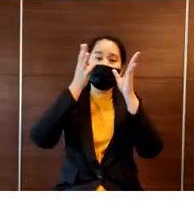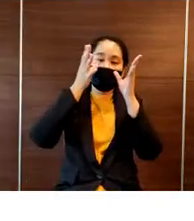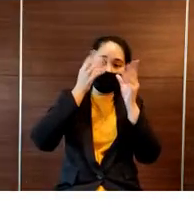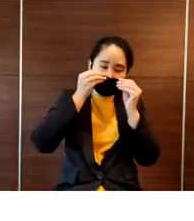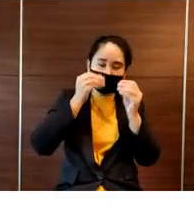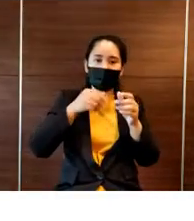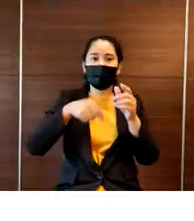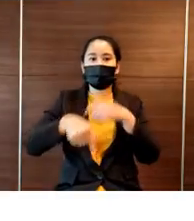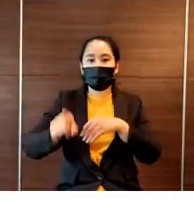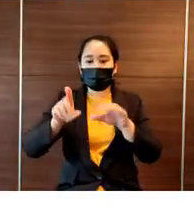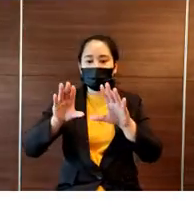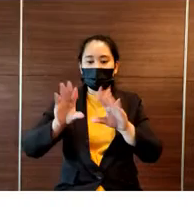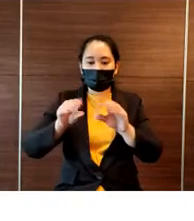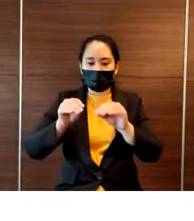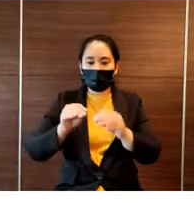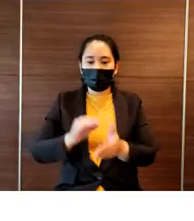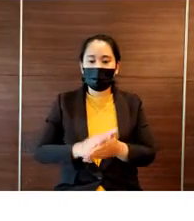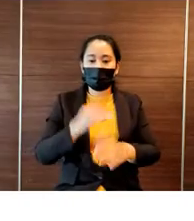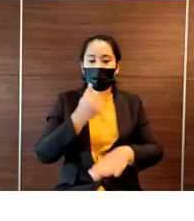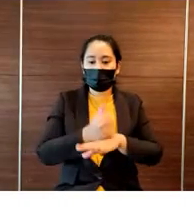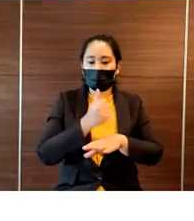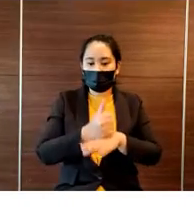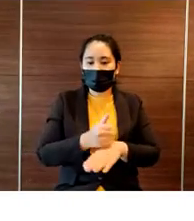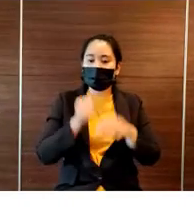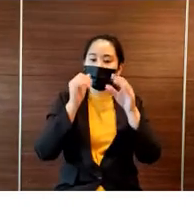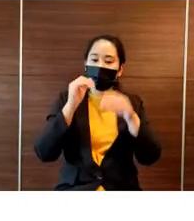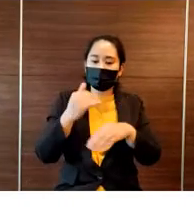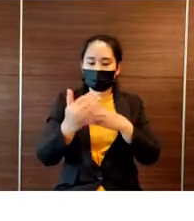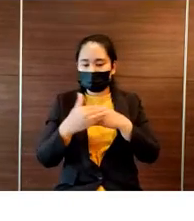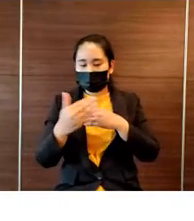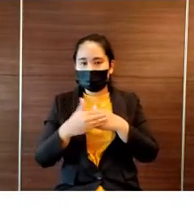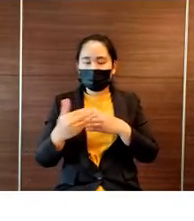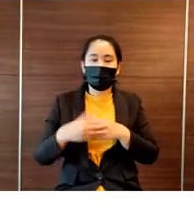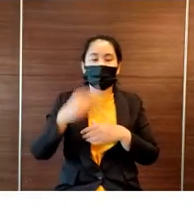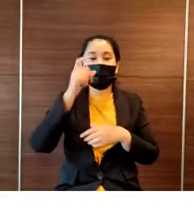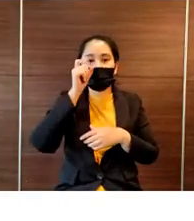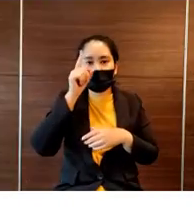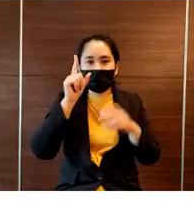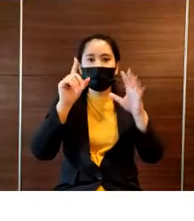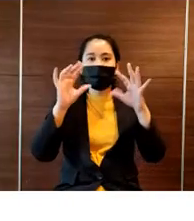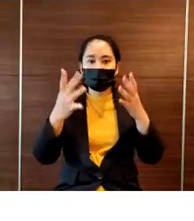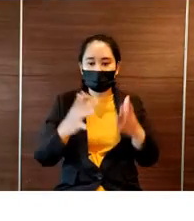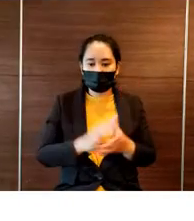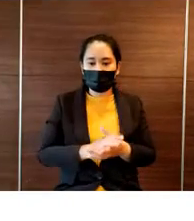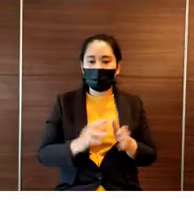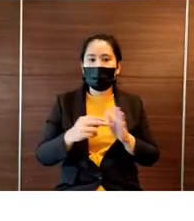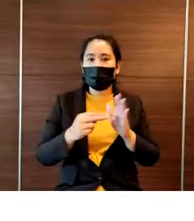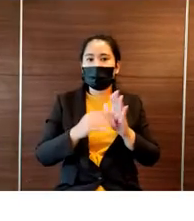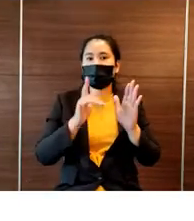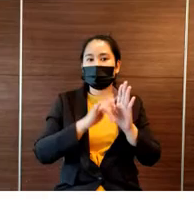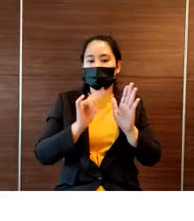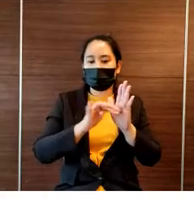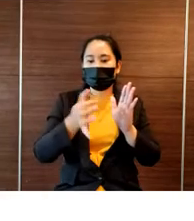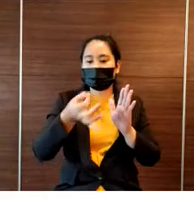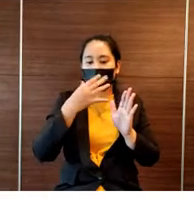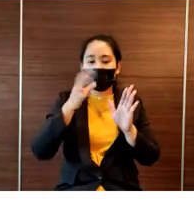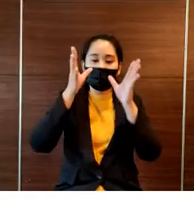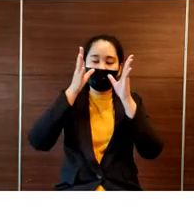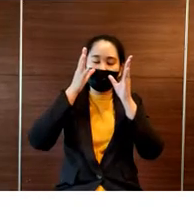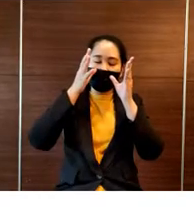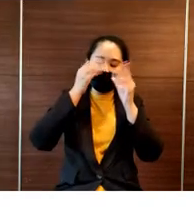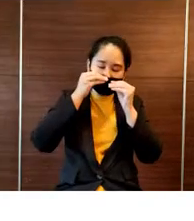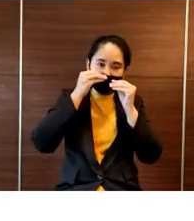ไปประชุมเนี่ยหัวหน้าอยู่กับหัวหน้านะหัวหน้ามาปลุกยังไม่ตื่นลุกขึ้นไปประชุมเลยอ่ะเพราะยาที่ได้มันหลับส